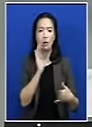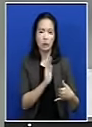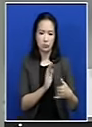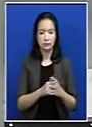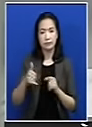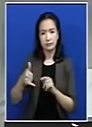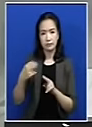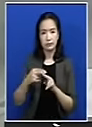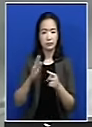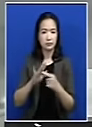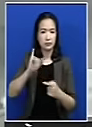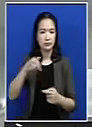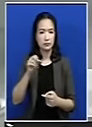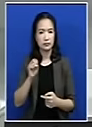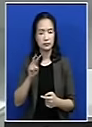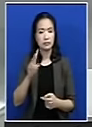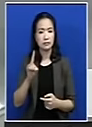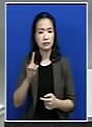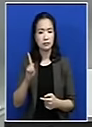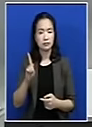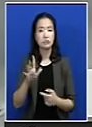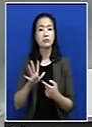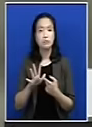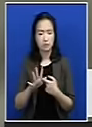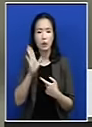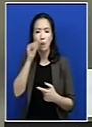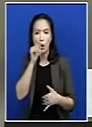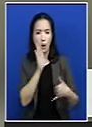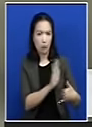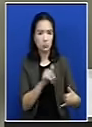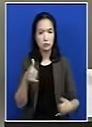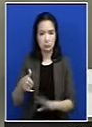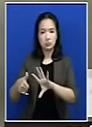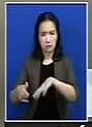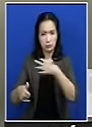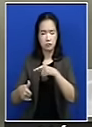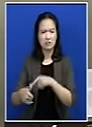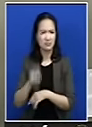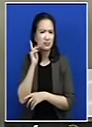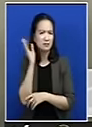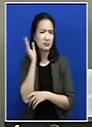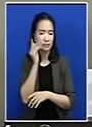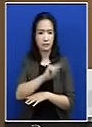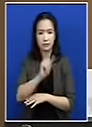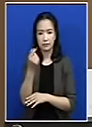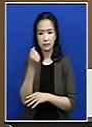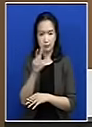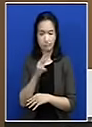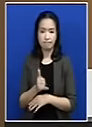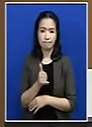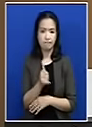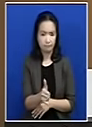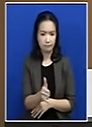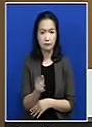คุณเจษดาวีรพรผู้ที่เป็นคุณพ่อของผู้ต้องหาเนี่ยนะคะ บอกว่าเมื่อทราบข่าวตั้งแต่วันที่13ก็รีบ